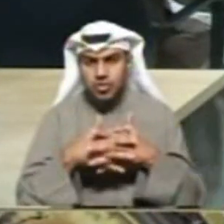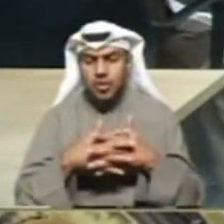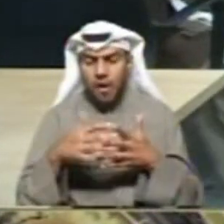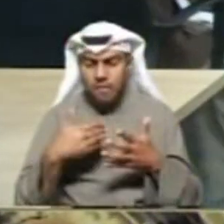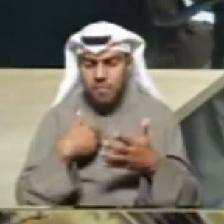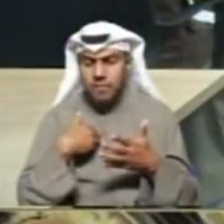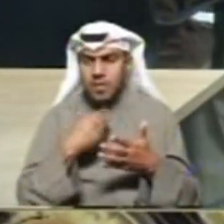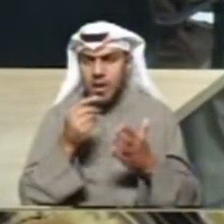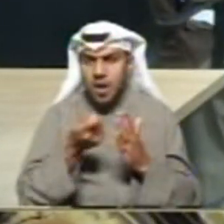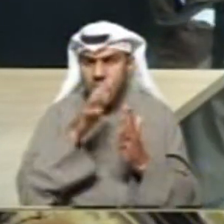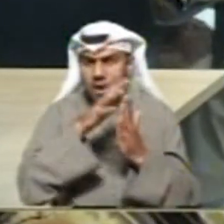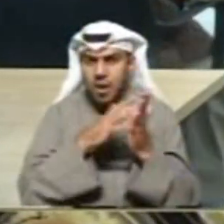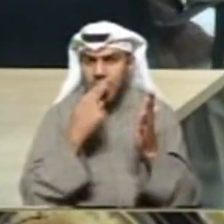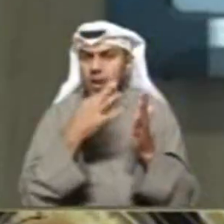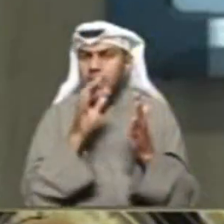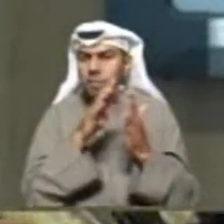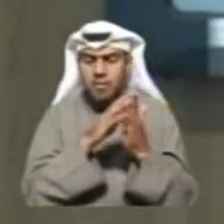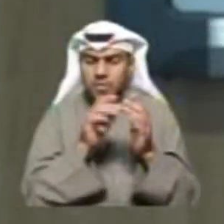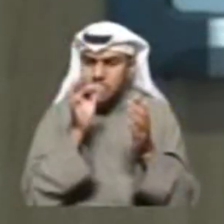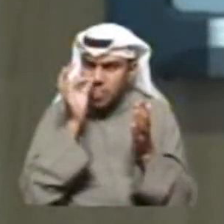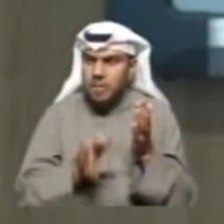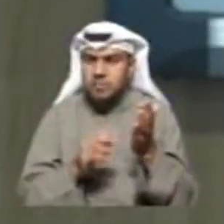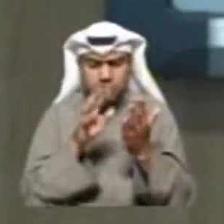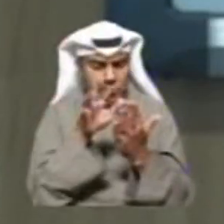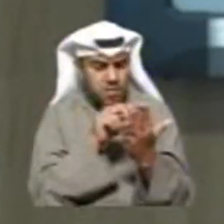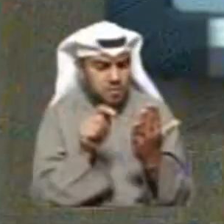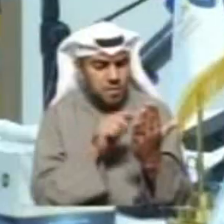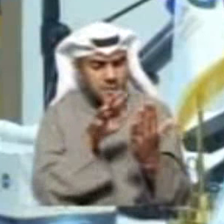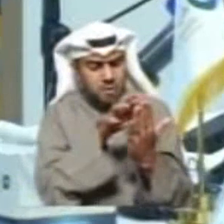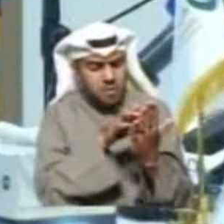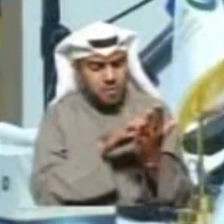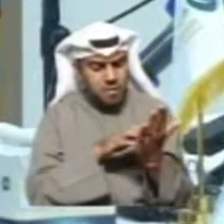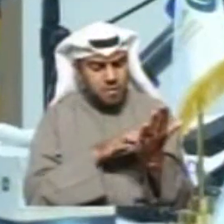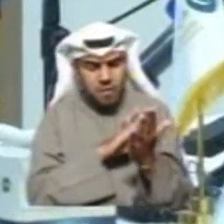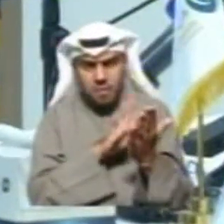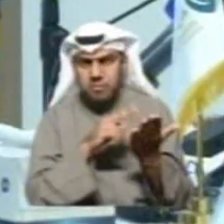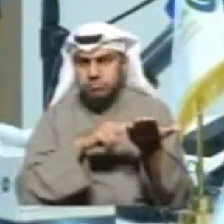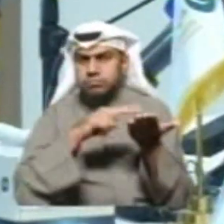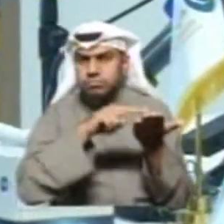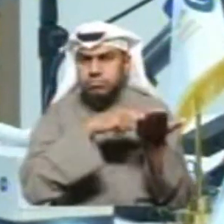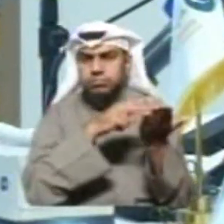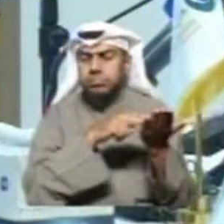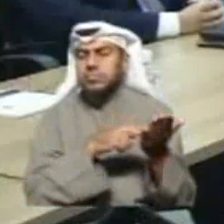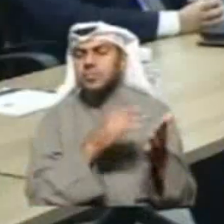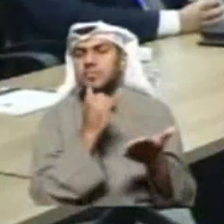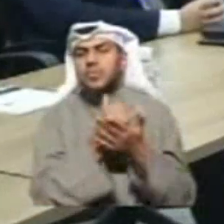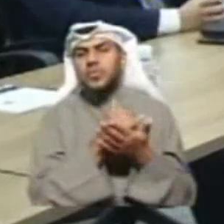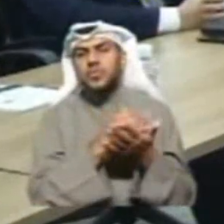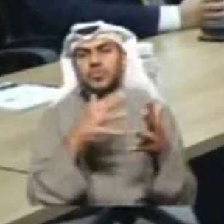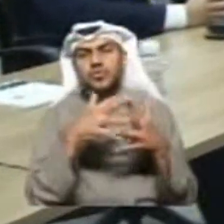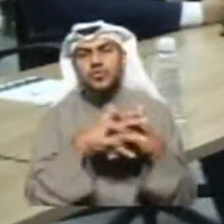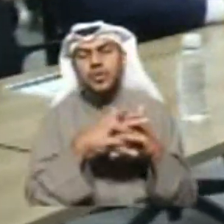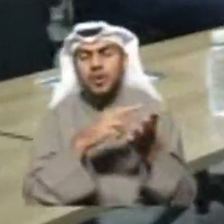المتعامل وضمان دقة معلومات وبيانات الإفصاح، إضافة إلى خفض أعباء الالتزام والمراجعة لمختلف